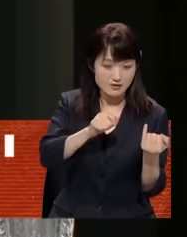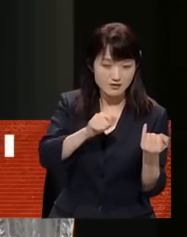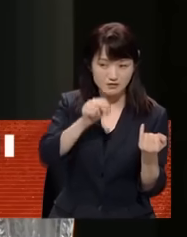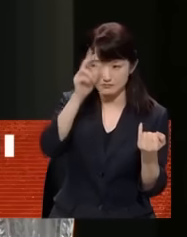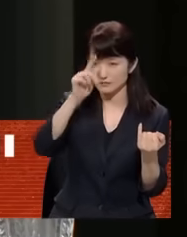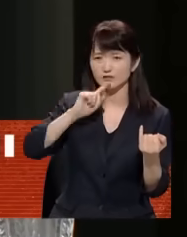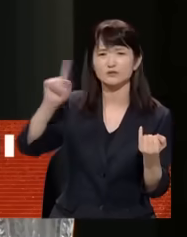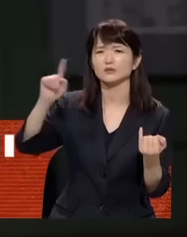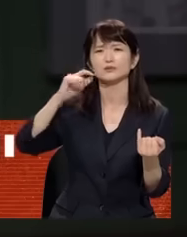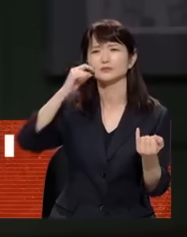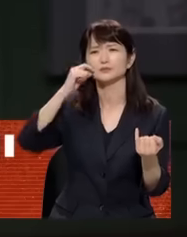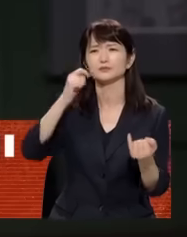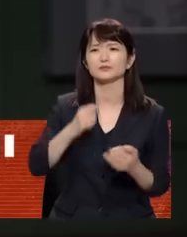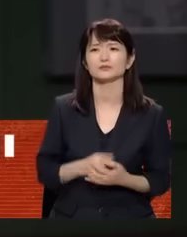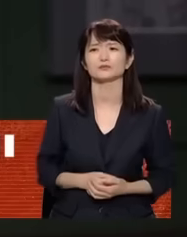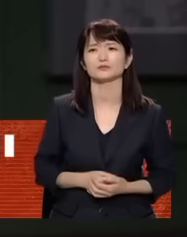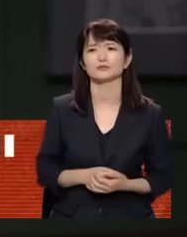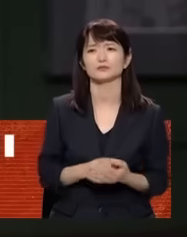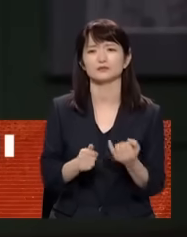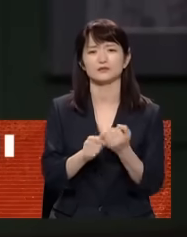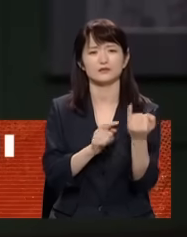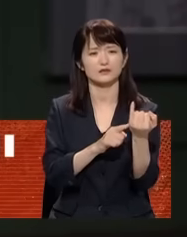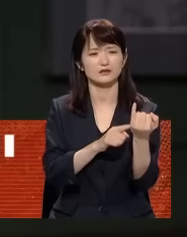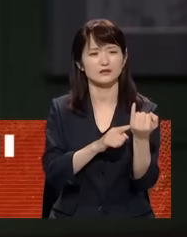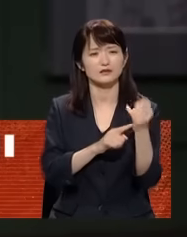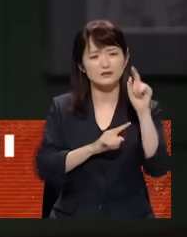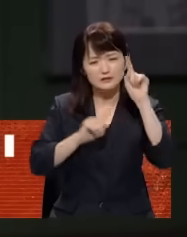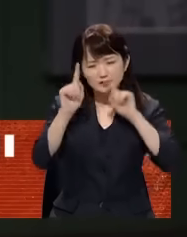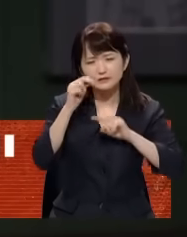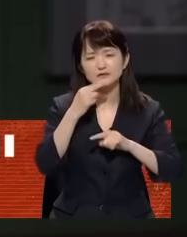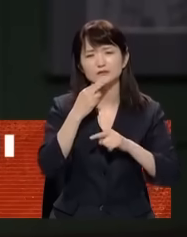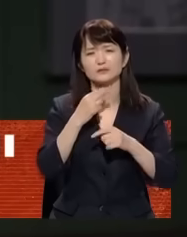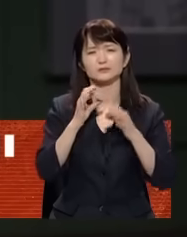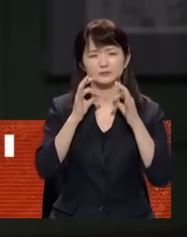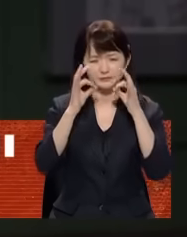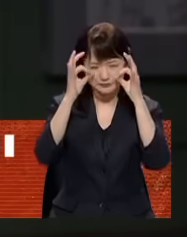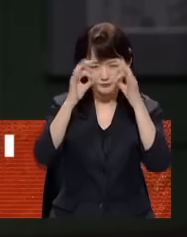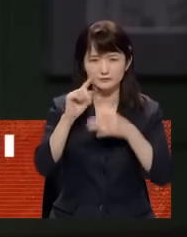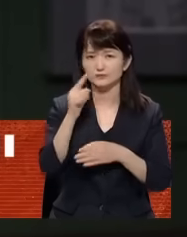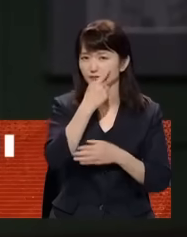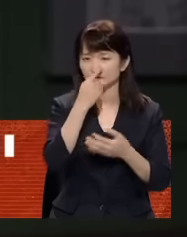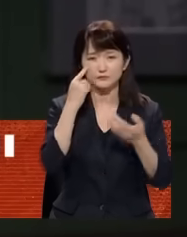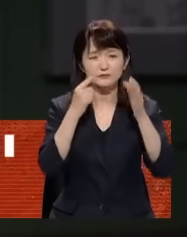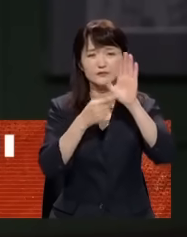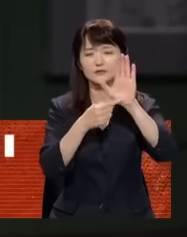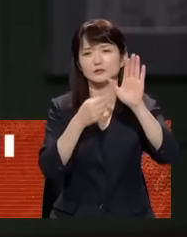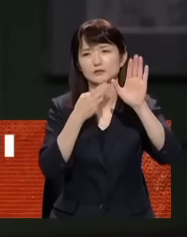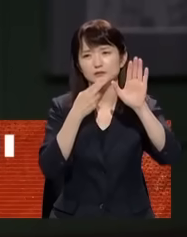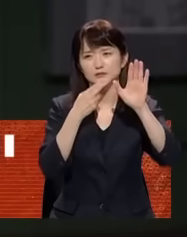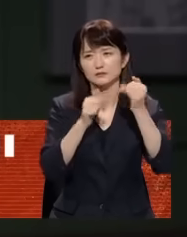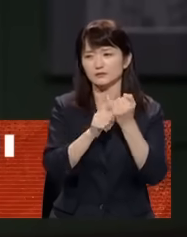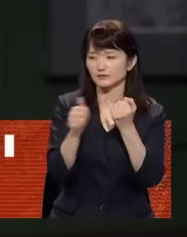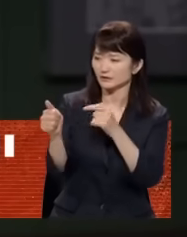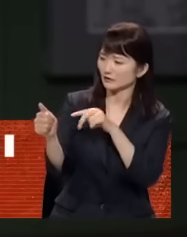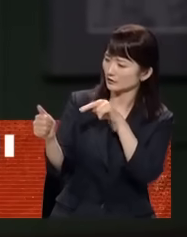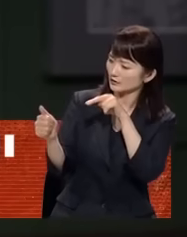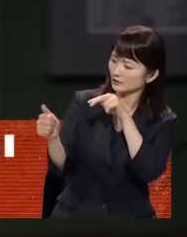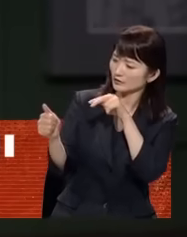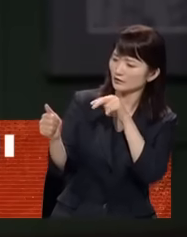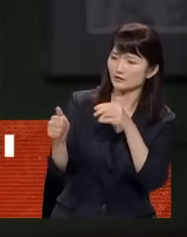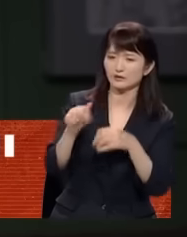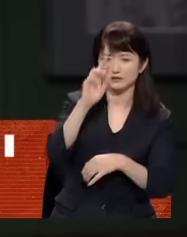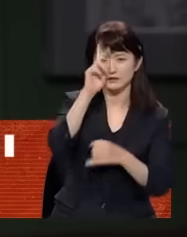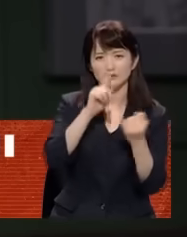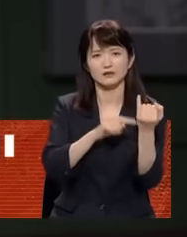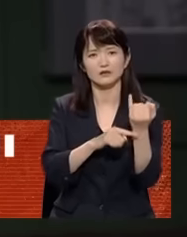거잖아요네 맞습니다 일단 상처도 남지 않게 굉장히 좀 애를 쓰는 모습이고 어떤 증거도 안 남기려고 하는 이런 남편의 모습을 보면서